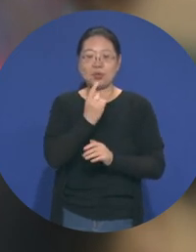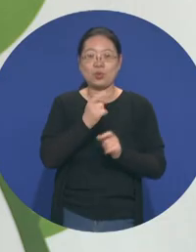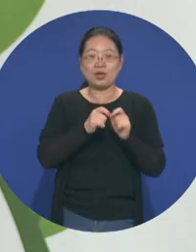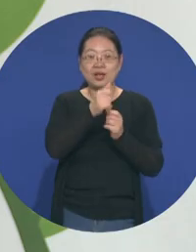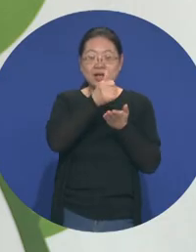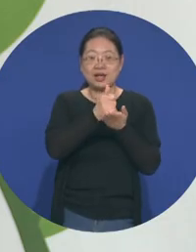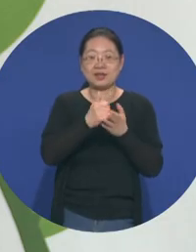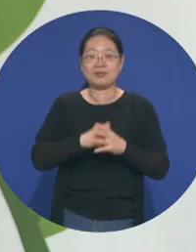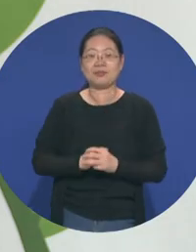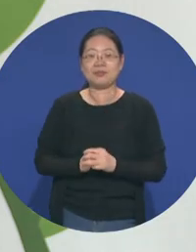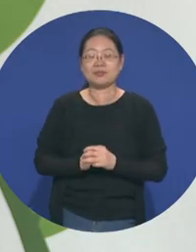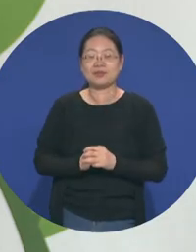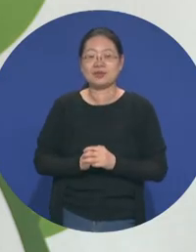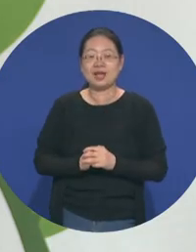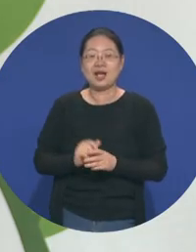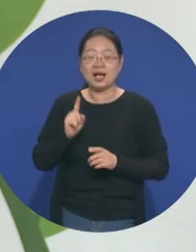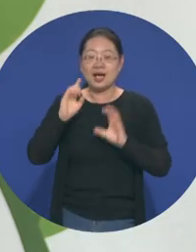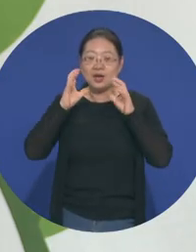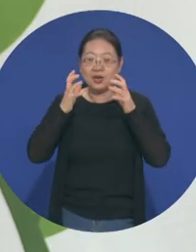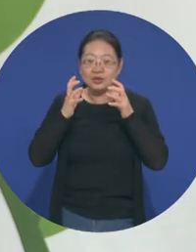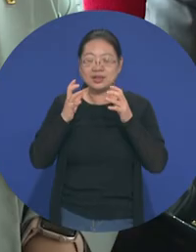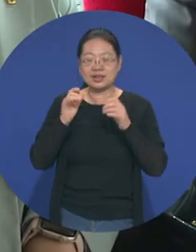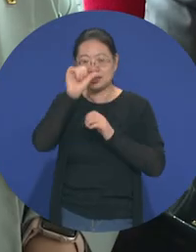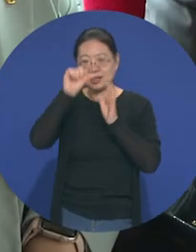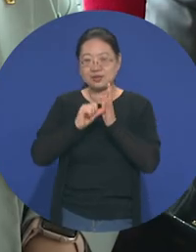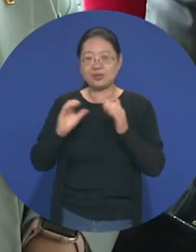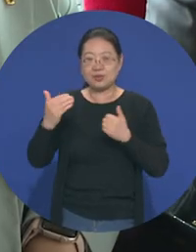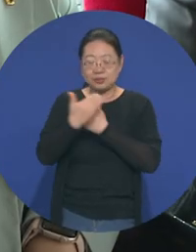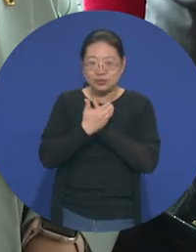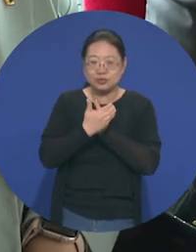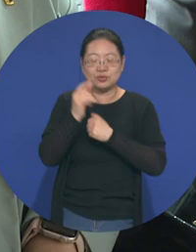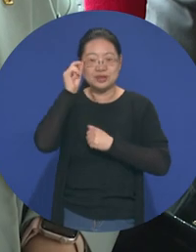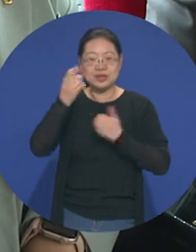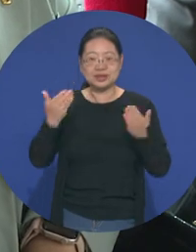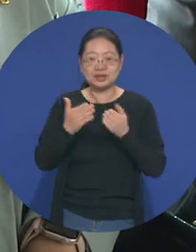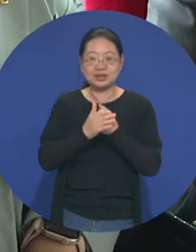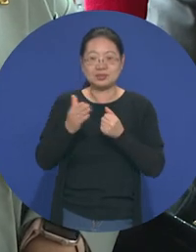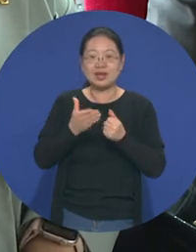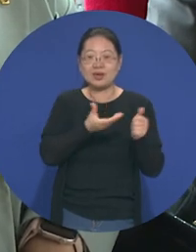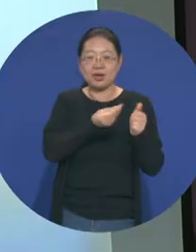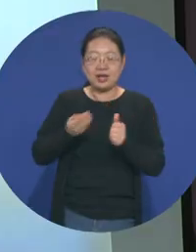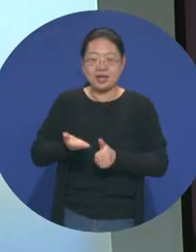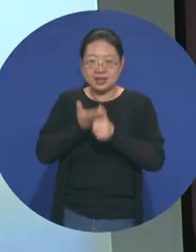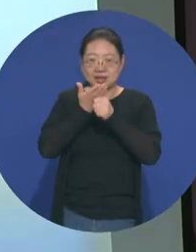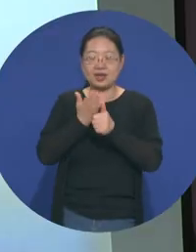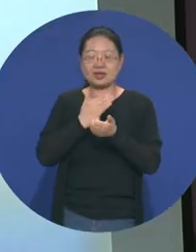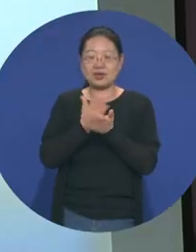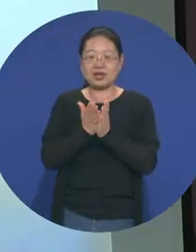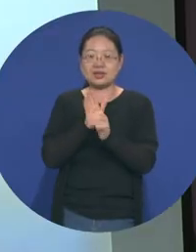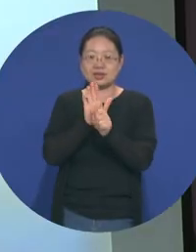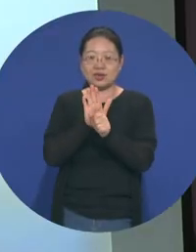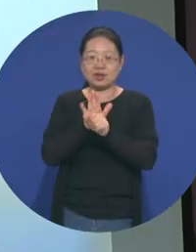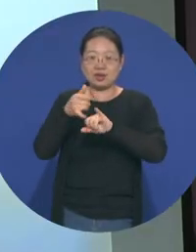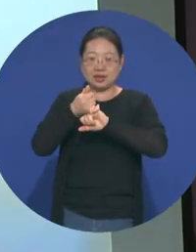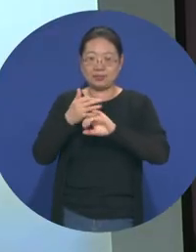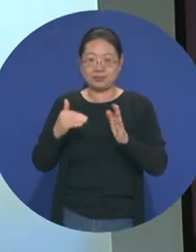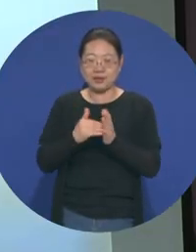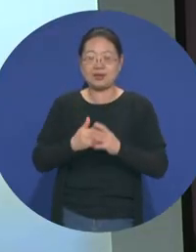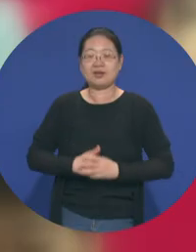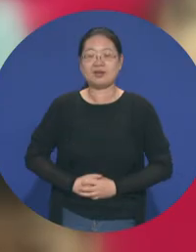부지사는 입양은 한 아동의 인생을 품어주는 위대한 일이라며 입양 활성화를 위해 다양한 지원을 할 것을